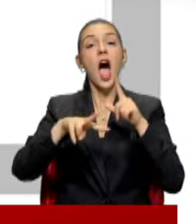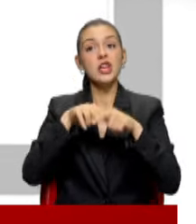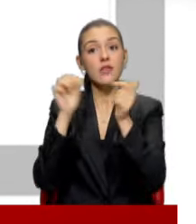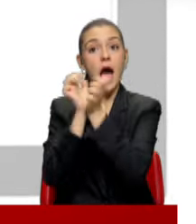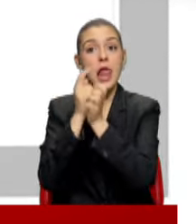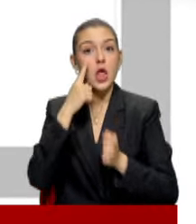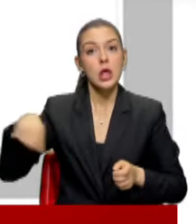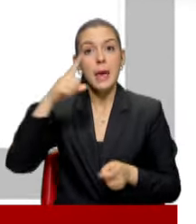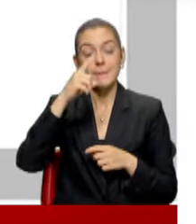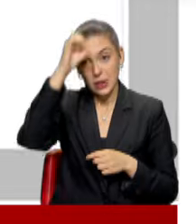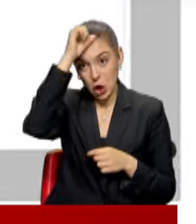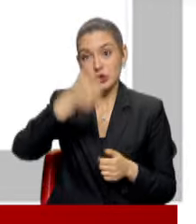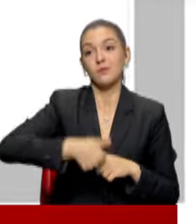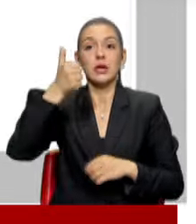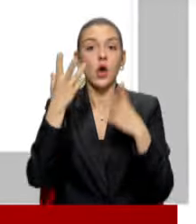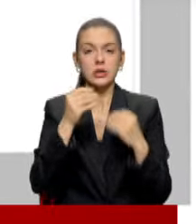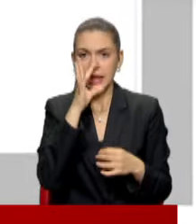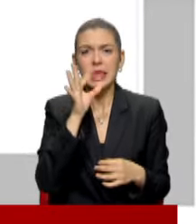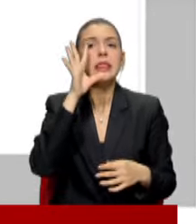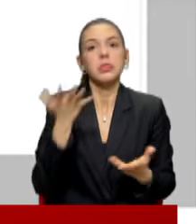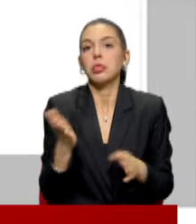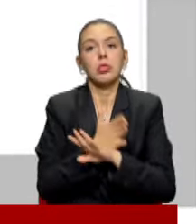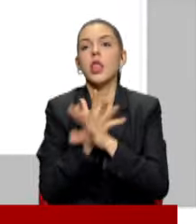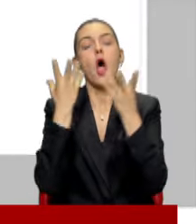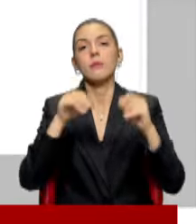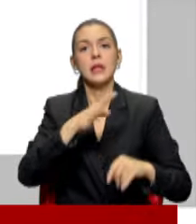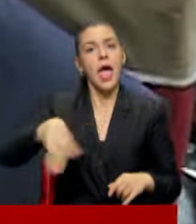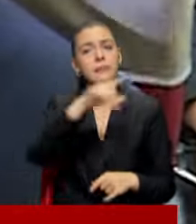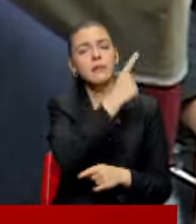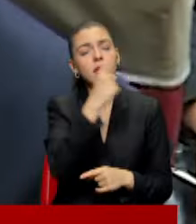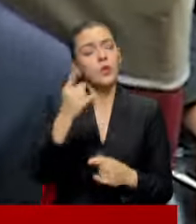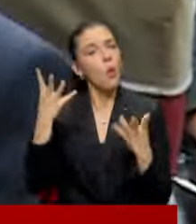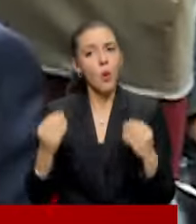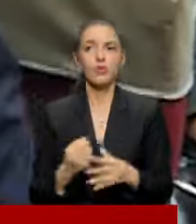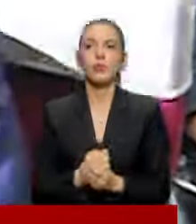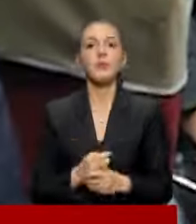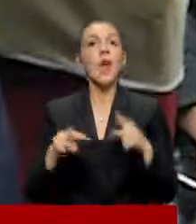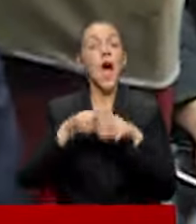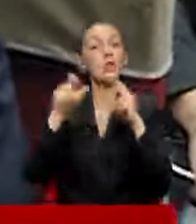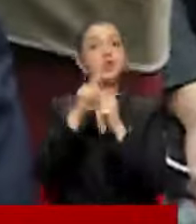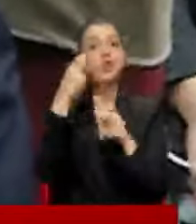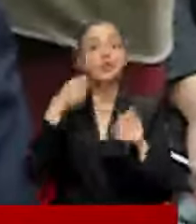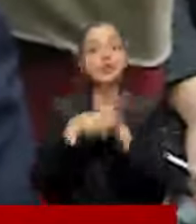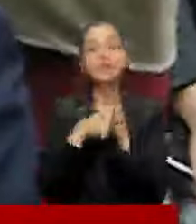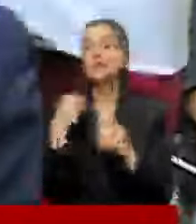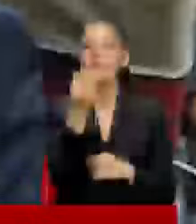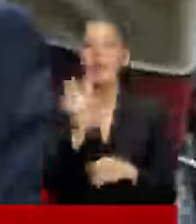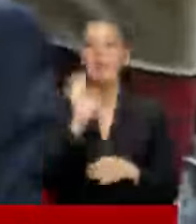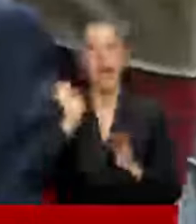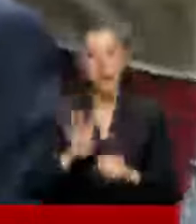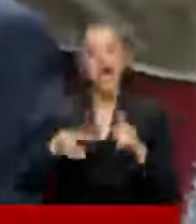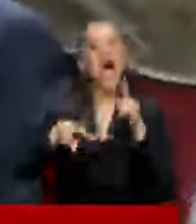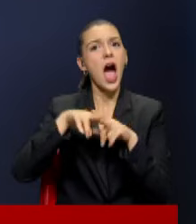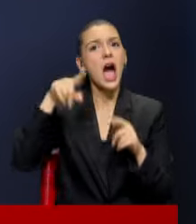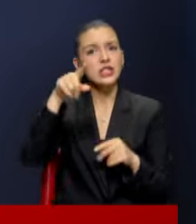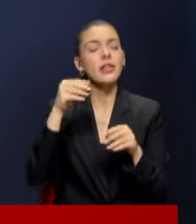dedi Neden olmasın Kimler Kimler oldu onlardan bir eksikleri yok Aytun çay İsim vermedi ama akşener'in oğlu Fatih